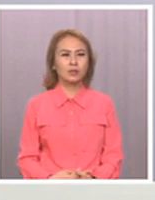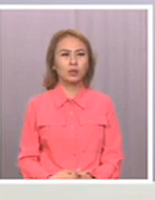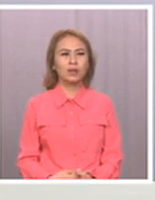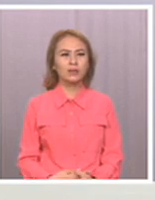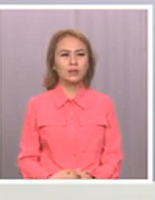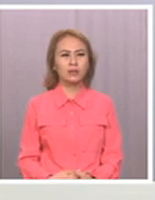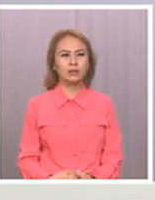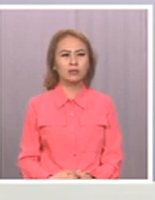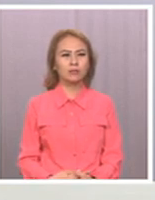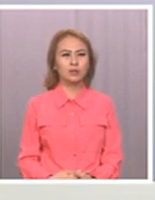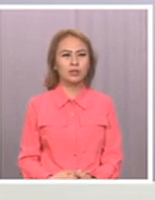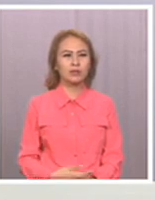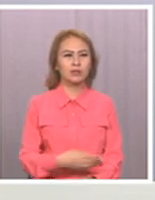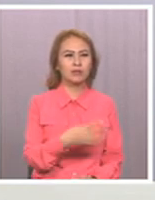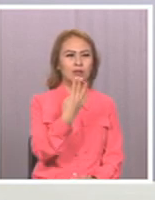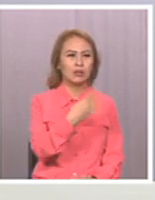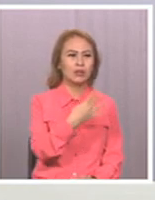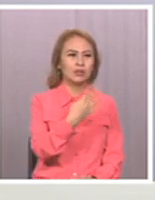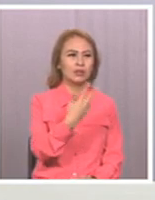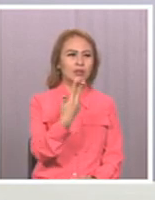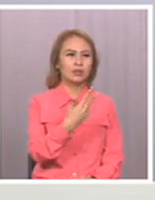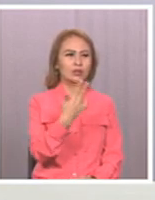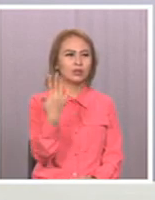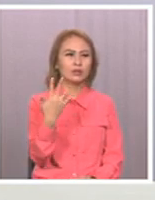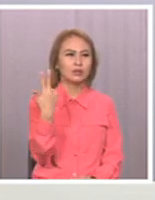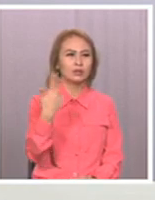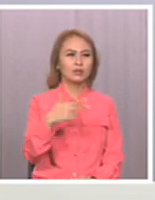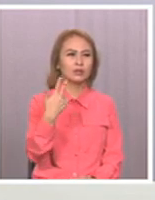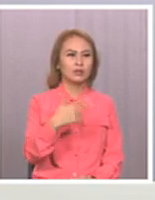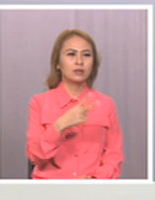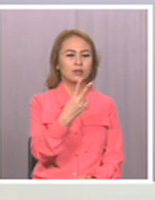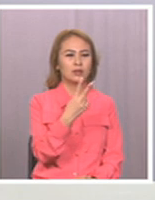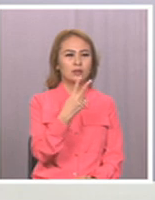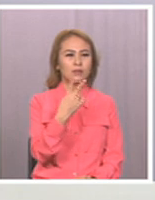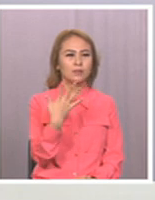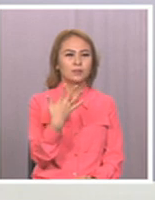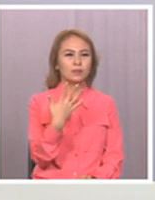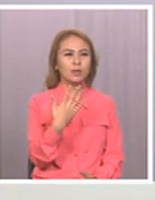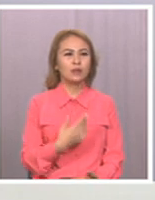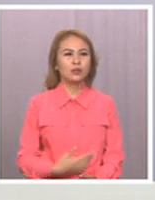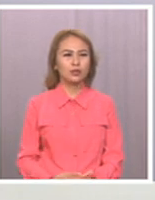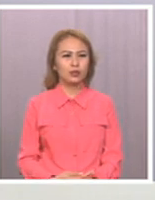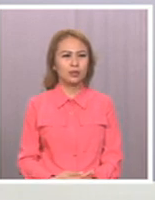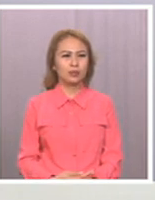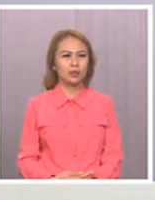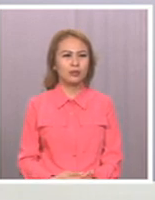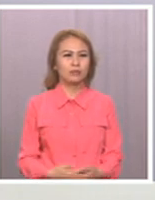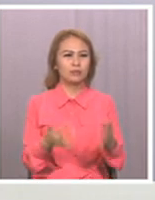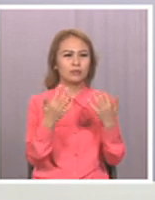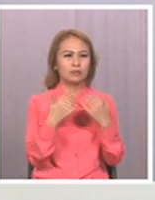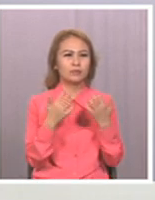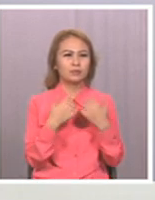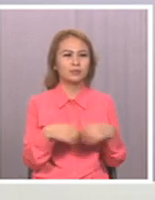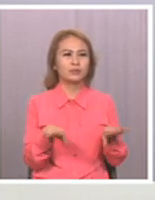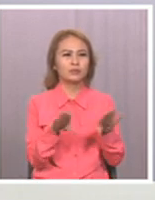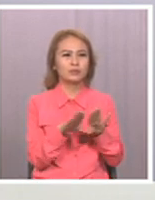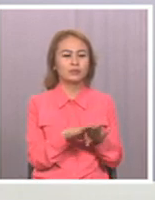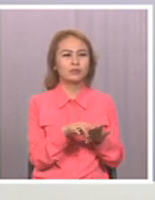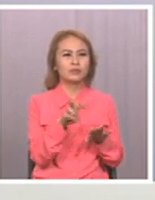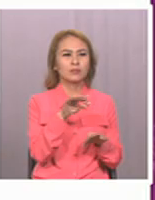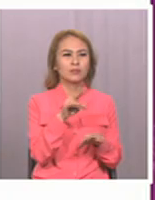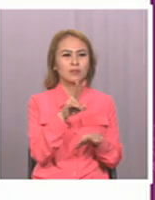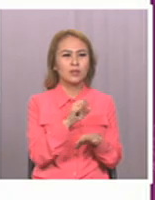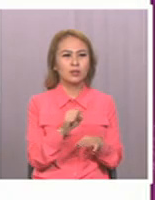қатарда жұп сан берілсе, онда оның медианасын қалай есептейміз? Мысалы, екінші мысал берілген, бұл жерде